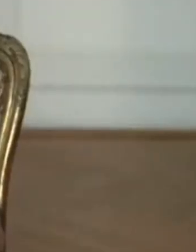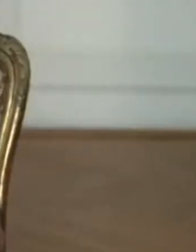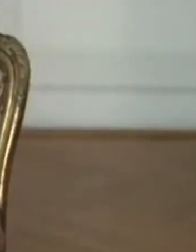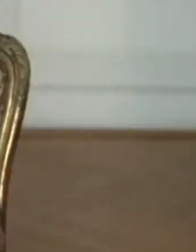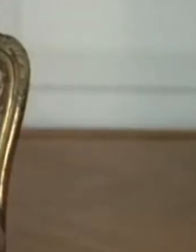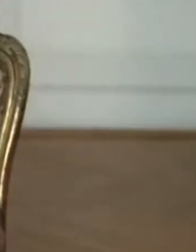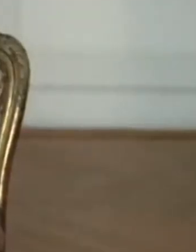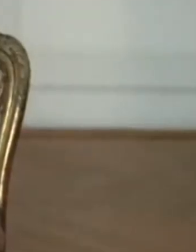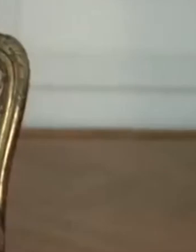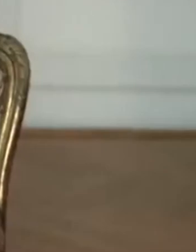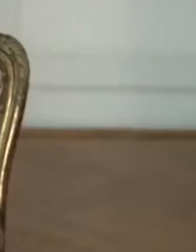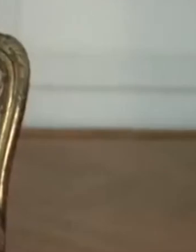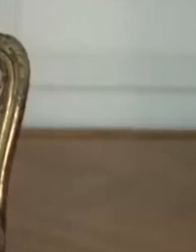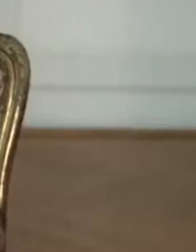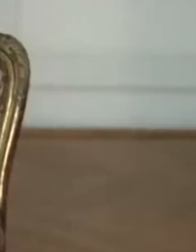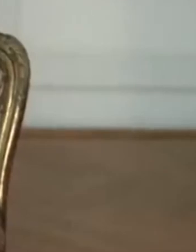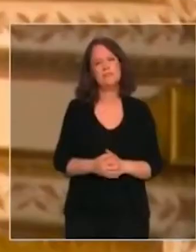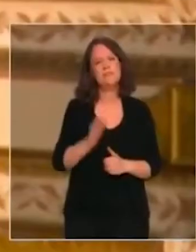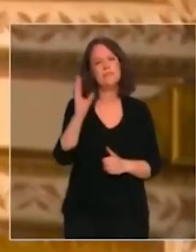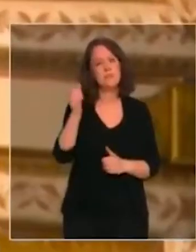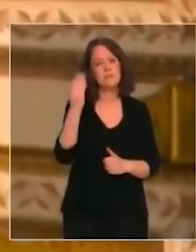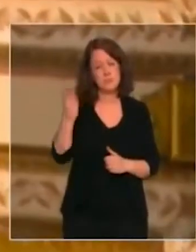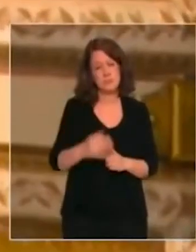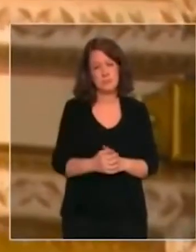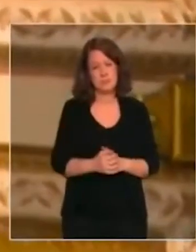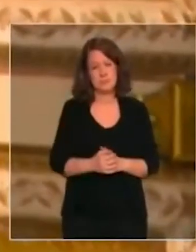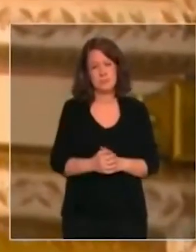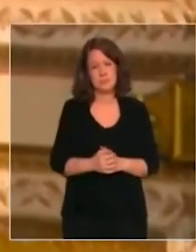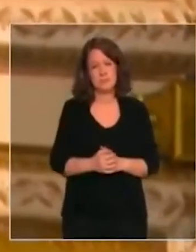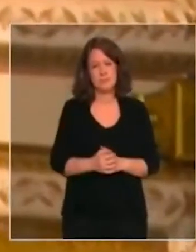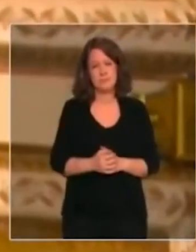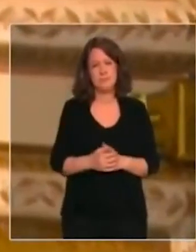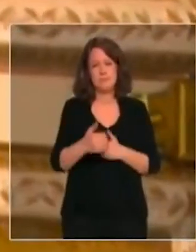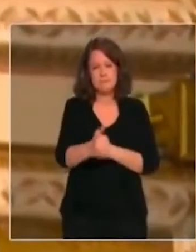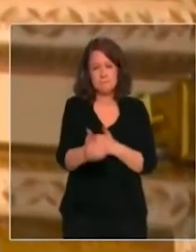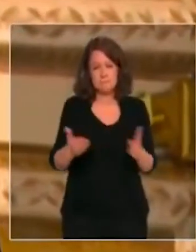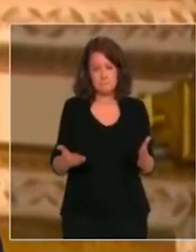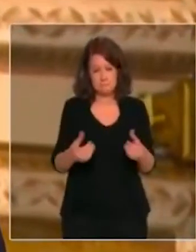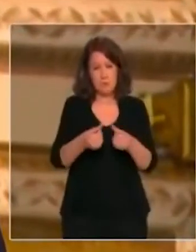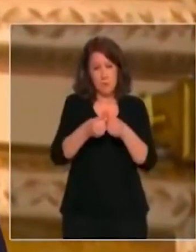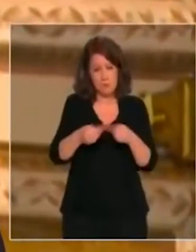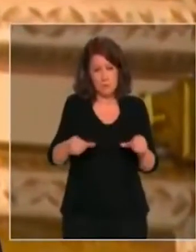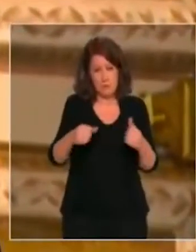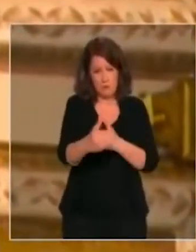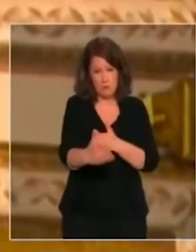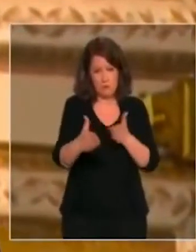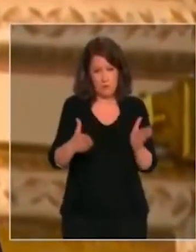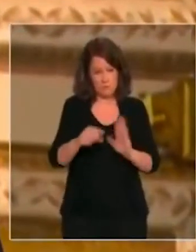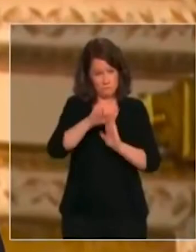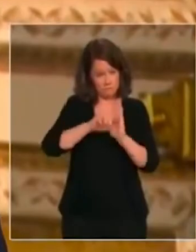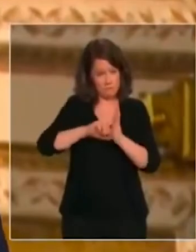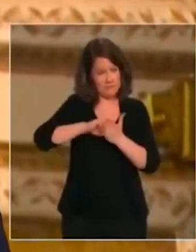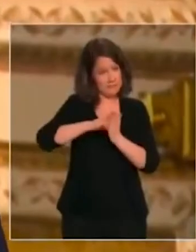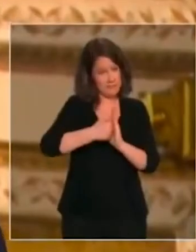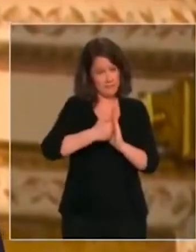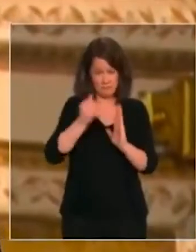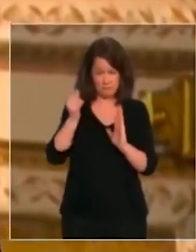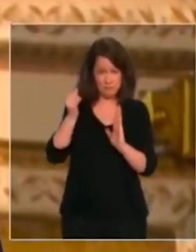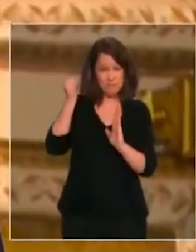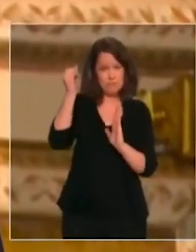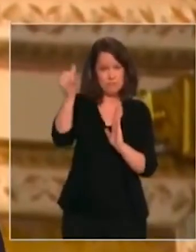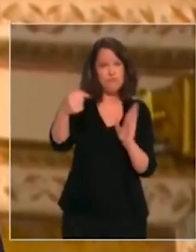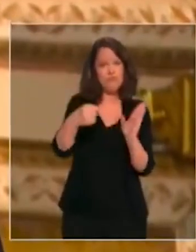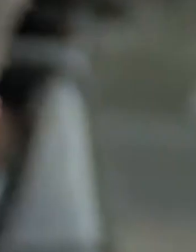C'est possible, enfin, vous n'allez pas prétendre, monsieur le secrétaire général, que le confinement le plus strict doit encore se poursuivre jusqu'au